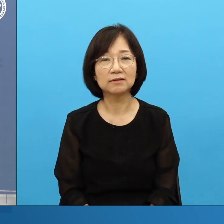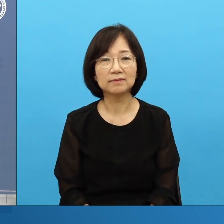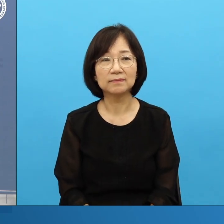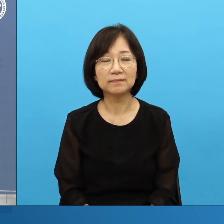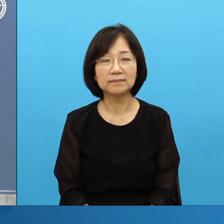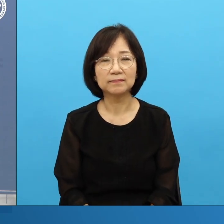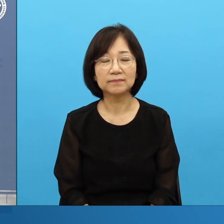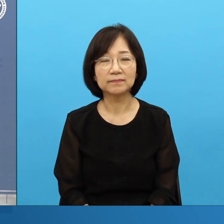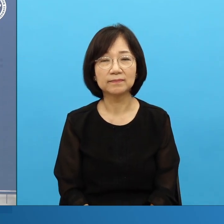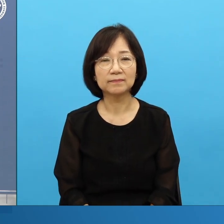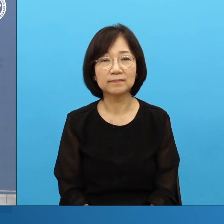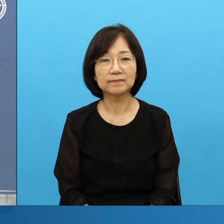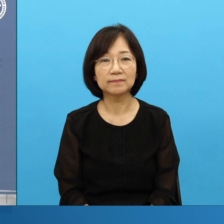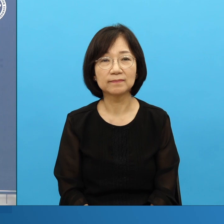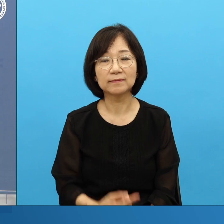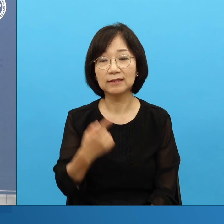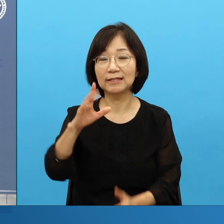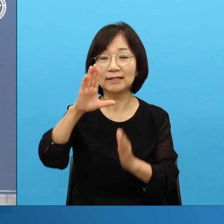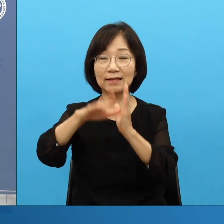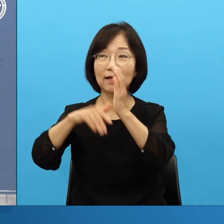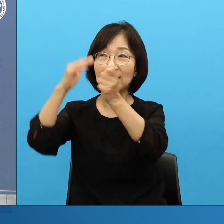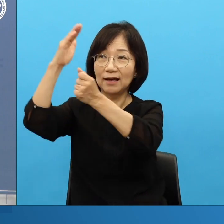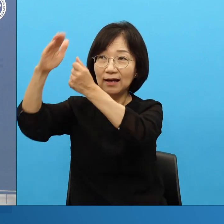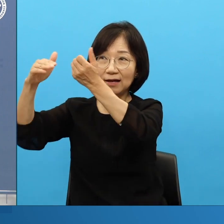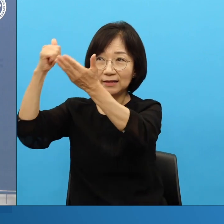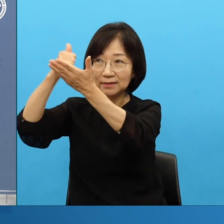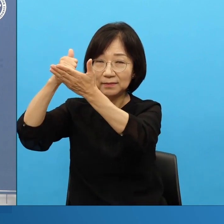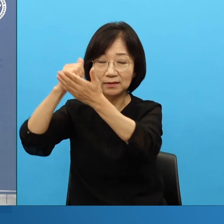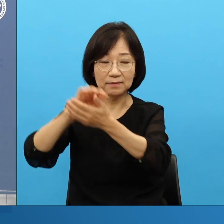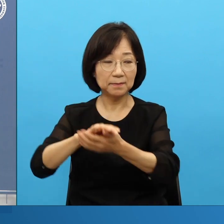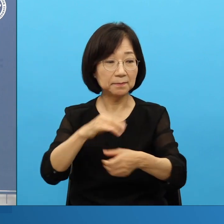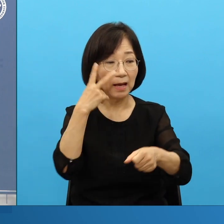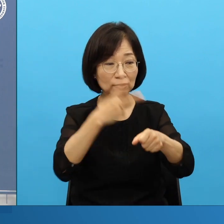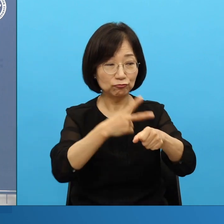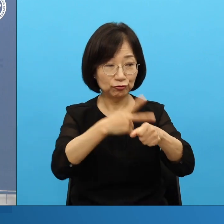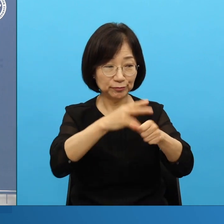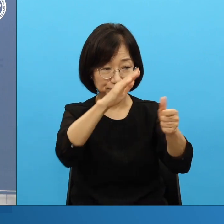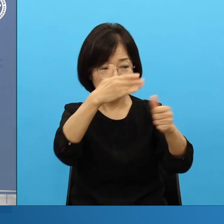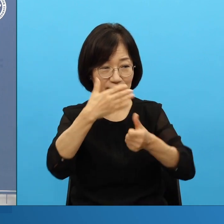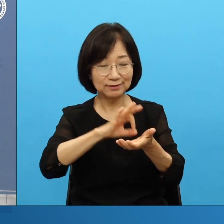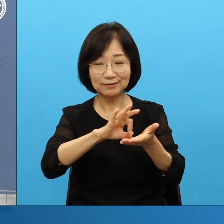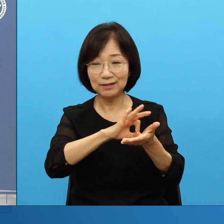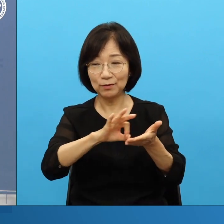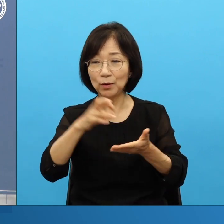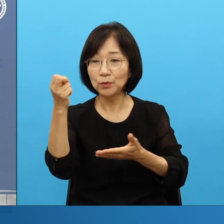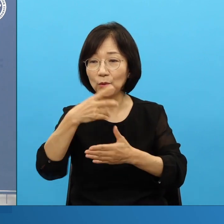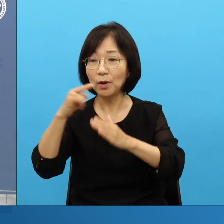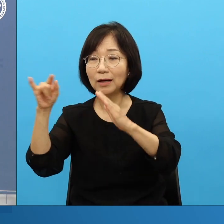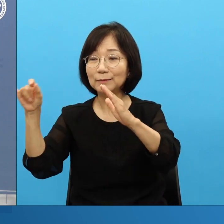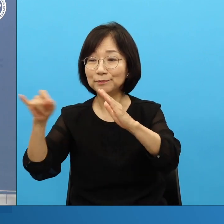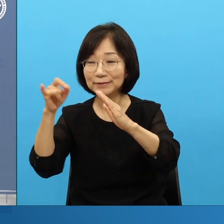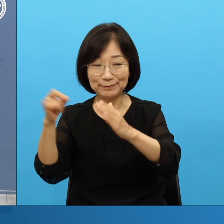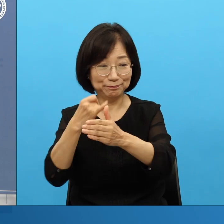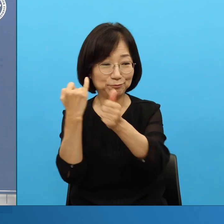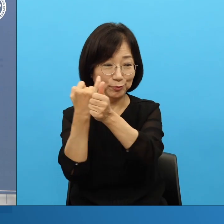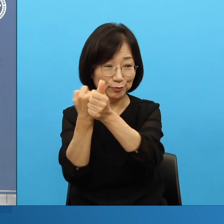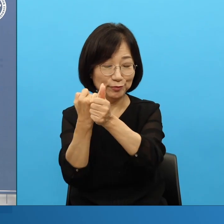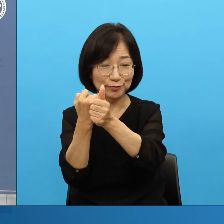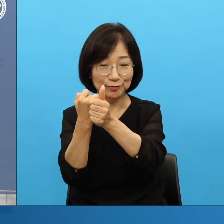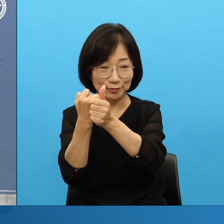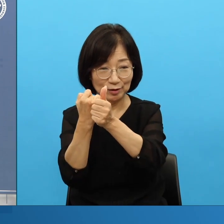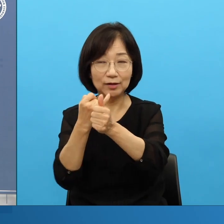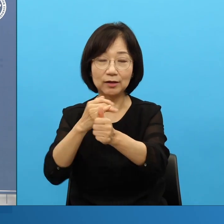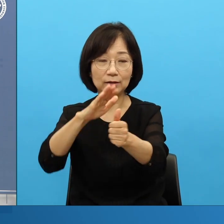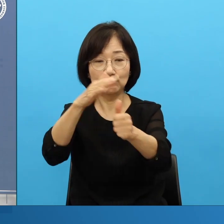이때 하나님이 브리스가를 부르고 바울을 부른 But it was 거예요. at this time that God calls upon Priscilla and also 이 Paul. 두 사람이